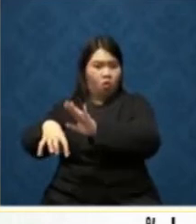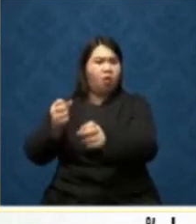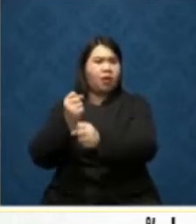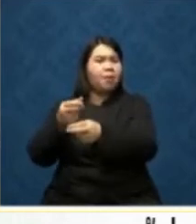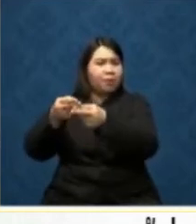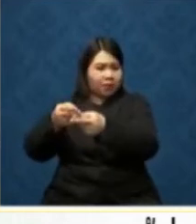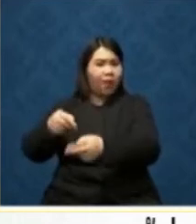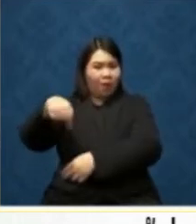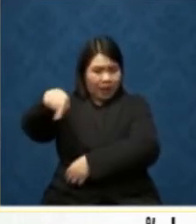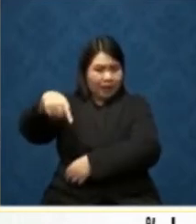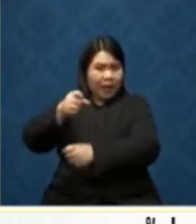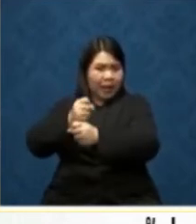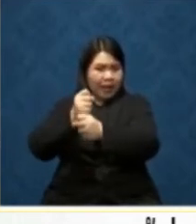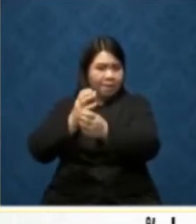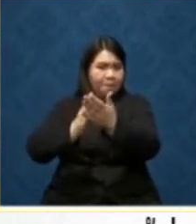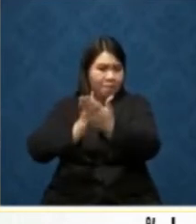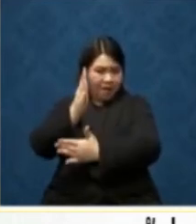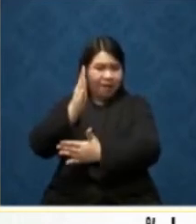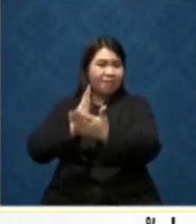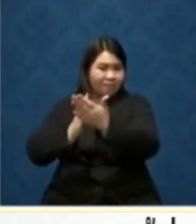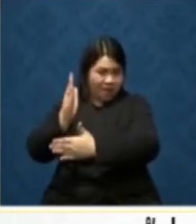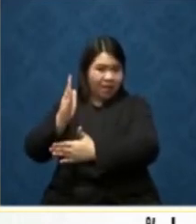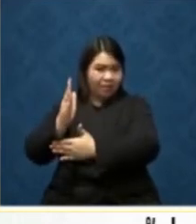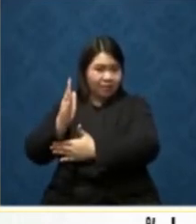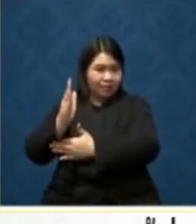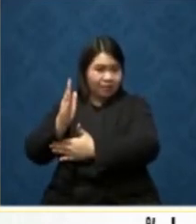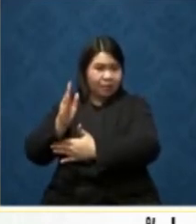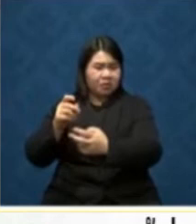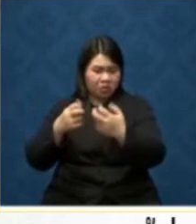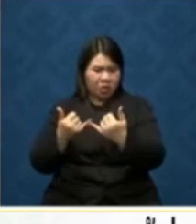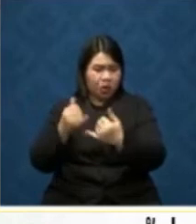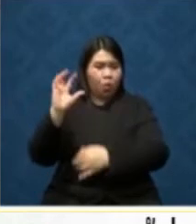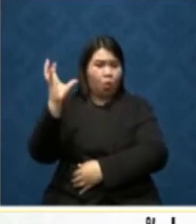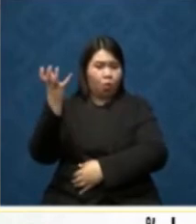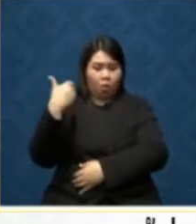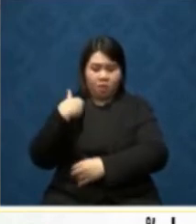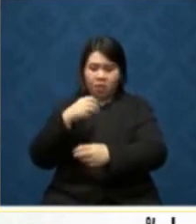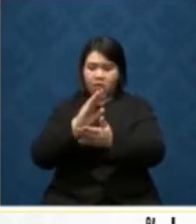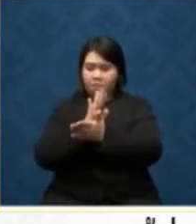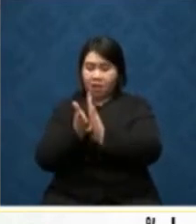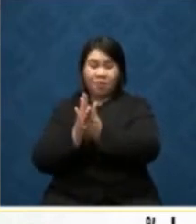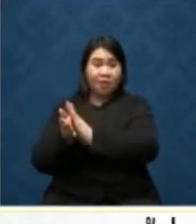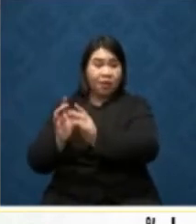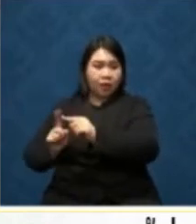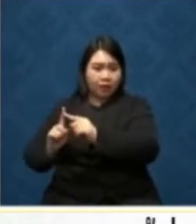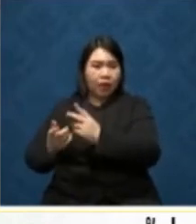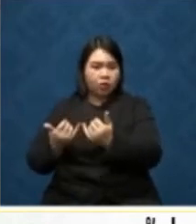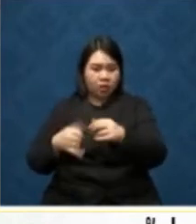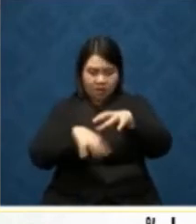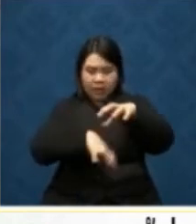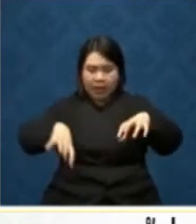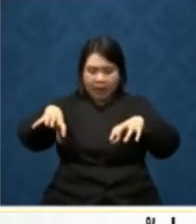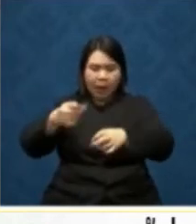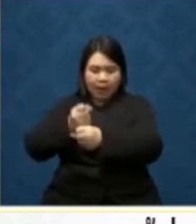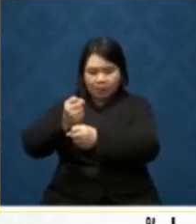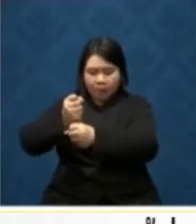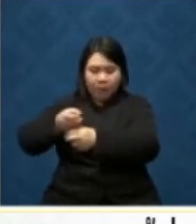กองคกร 1เพื่อทำภารกิษ์เป็ภารกิที่กระชับในการทจะให้บลรุความสำเร็จในส